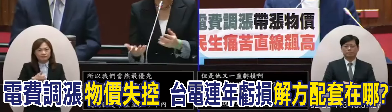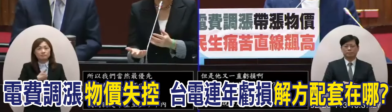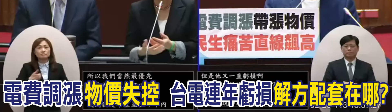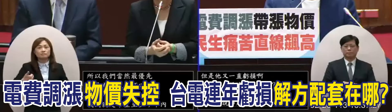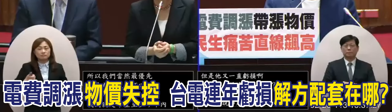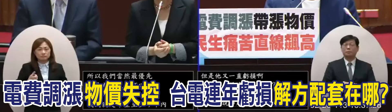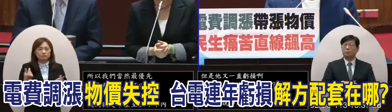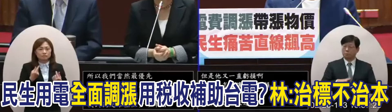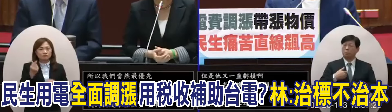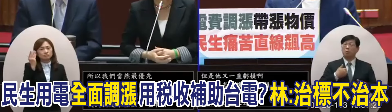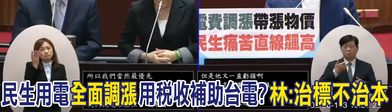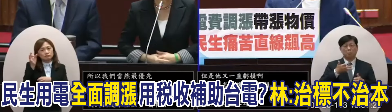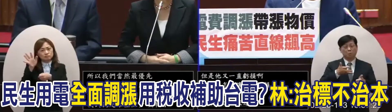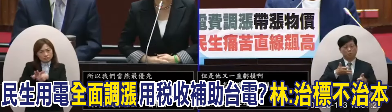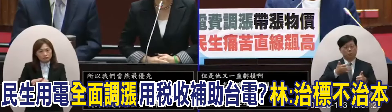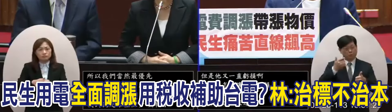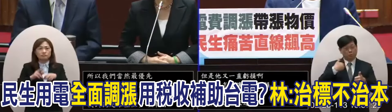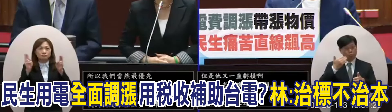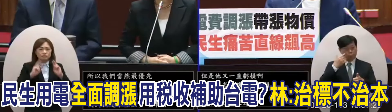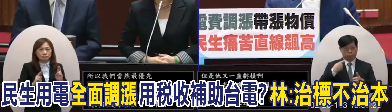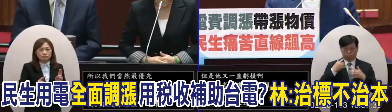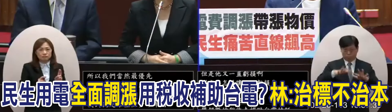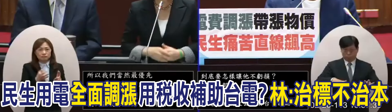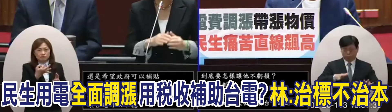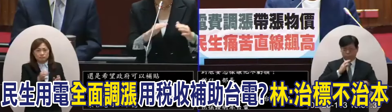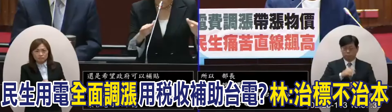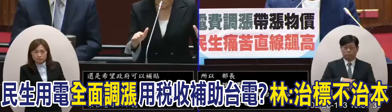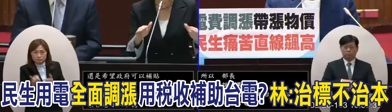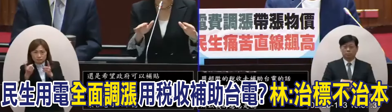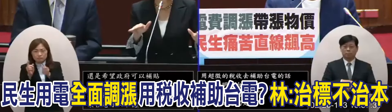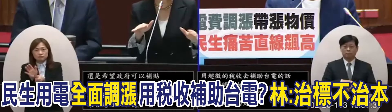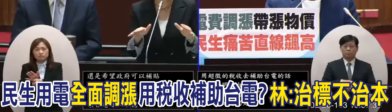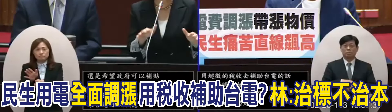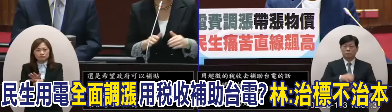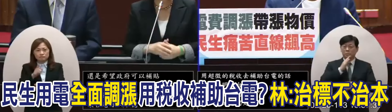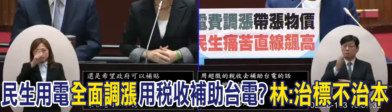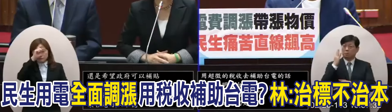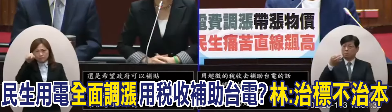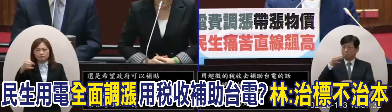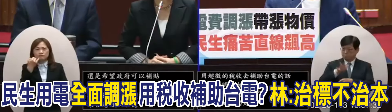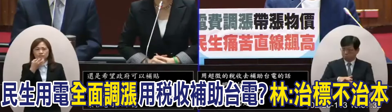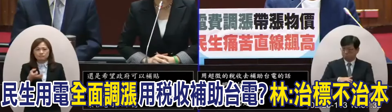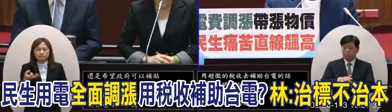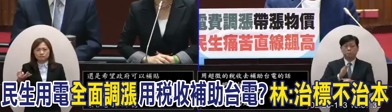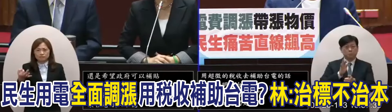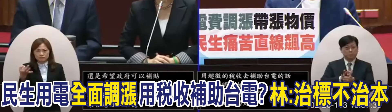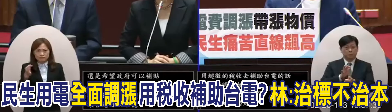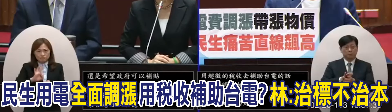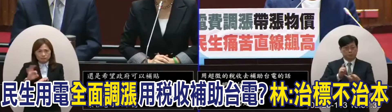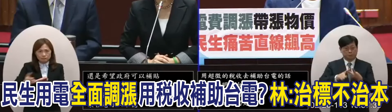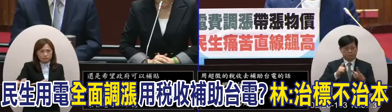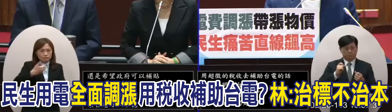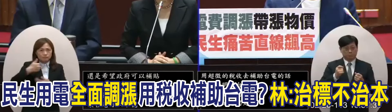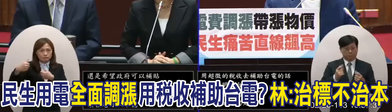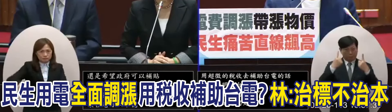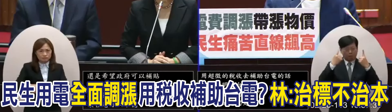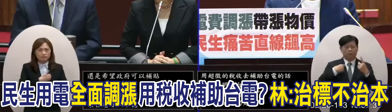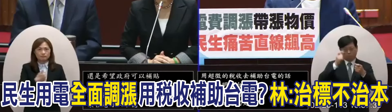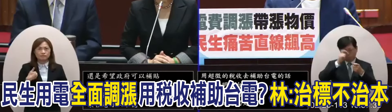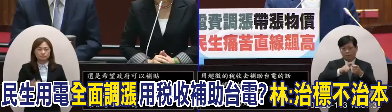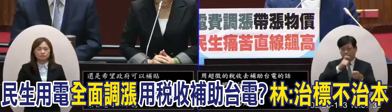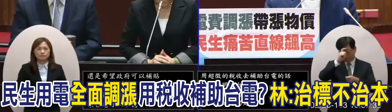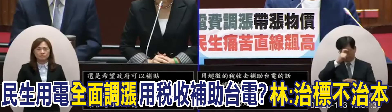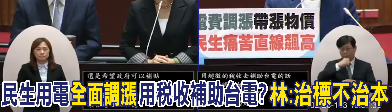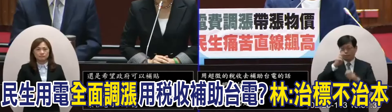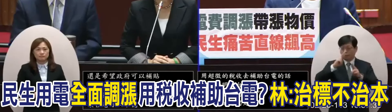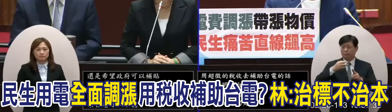者电价的机制。 所以我的意思是说，我们透过这样的， 就是要达到台电平衡， 补助 是 跟涨价，您的目的就是希望